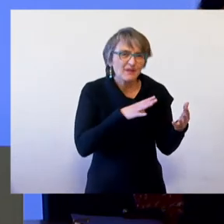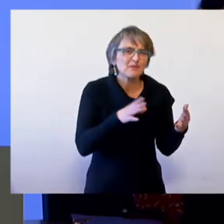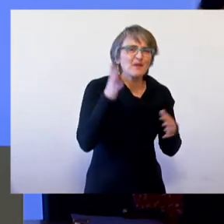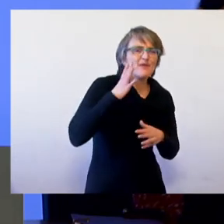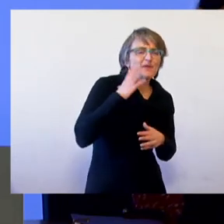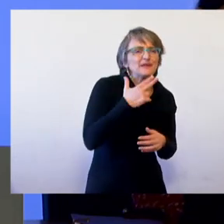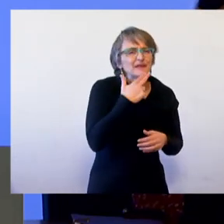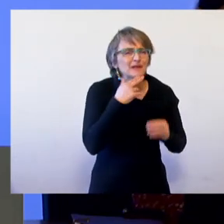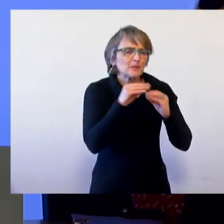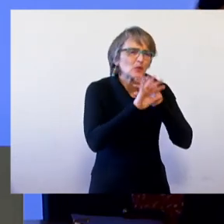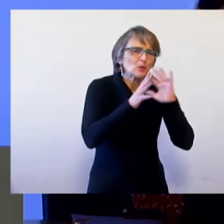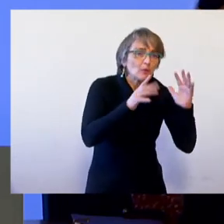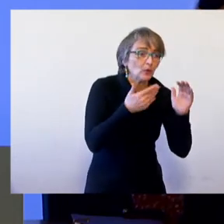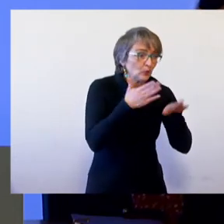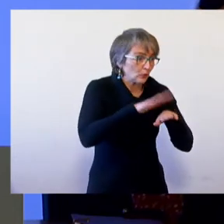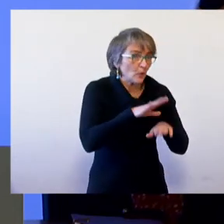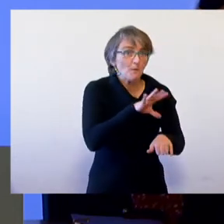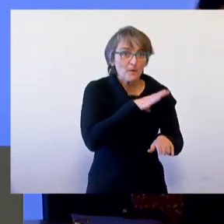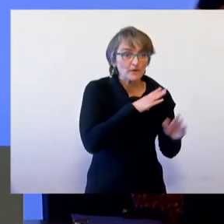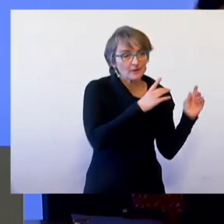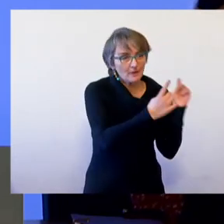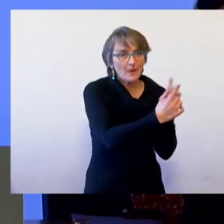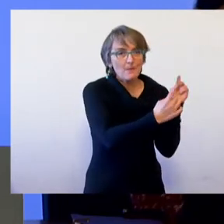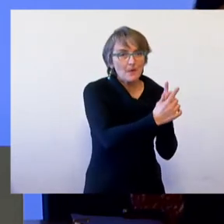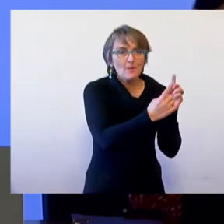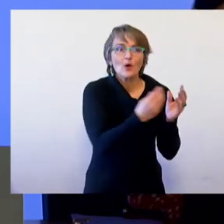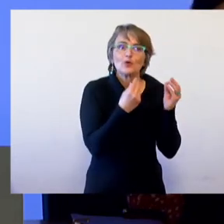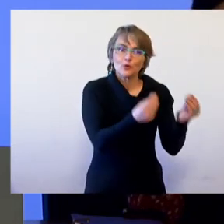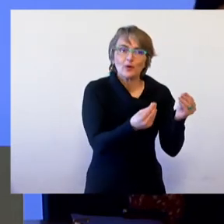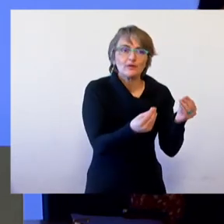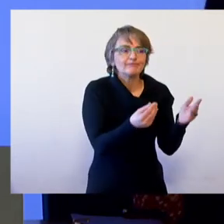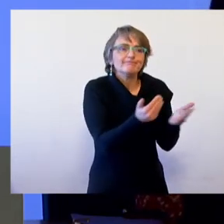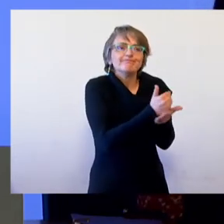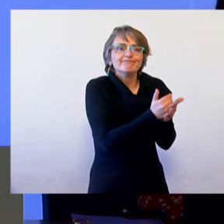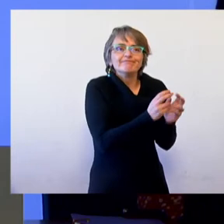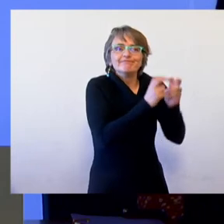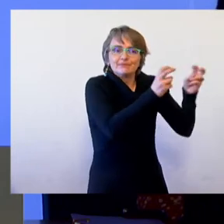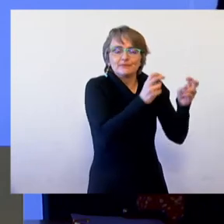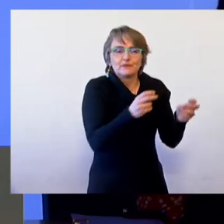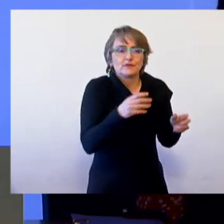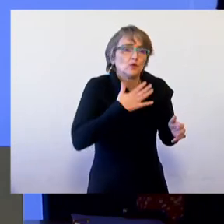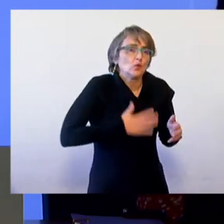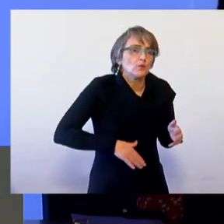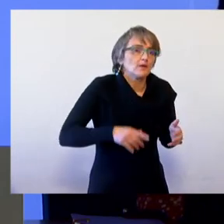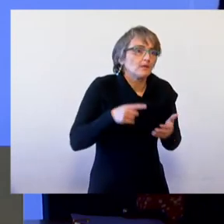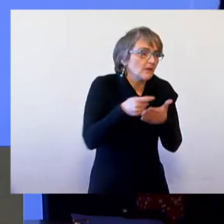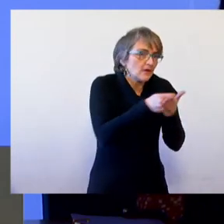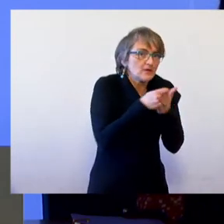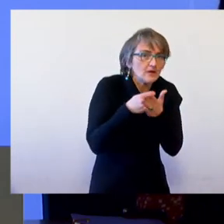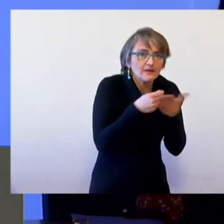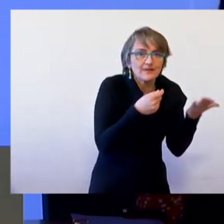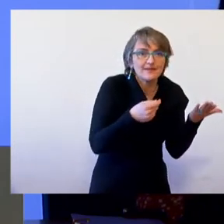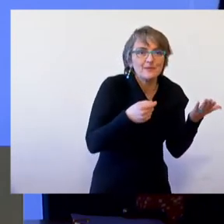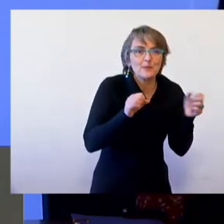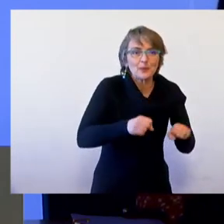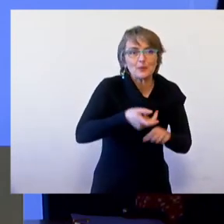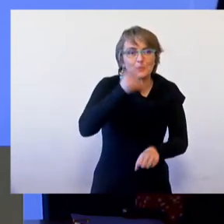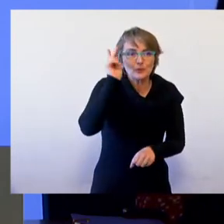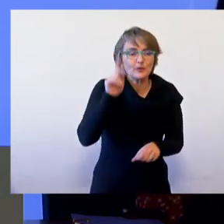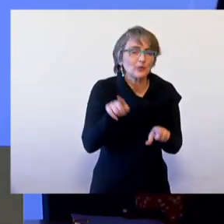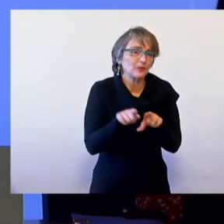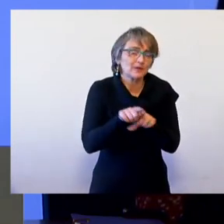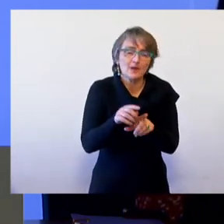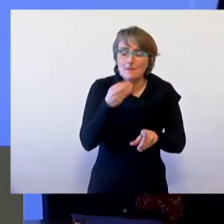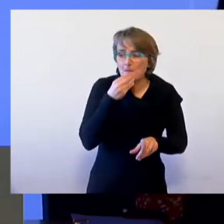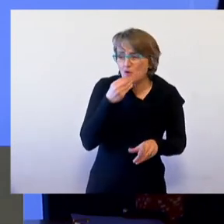améliore leur pouvoir d'achat. À la cantine publique, on mange très bien. On mange très bien, même si en ce moment c'est dur